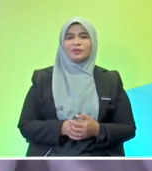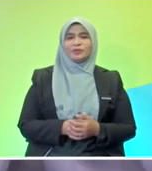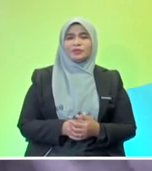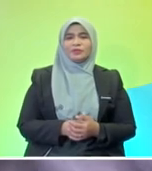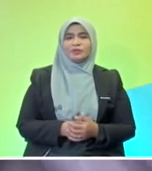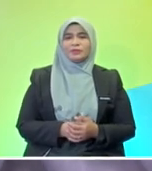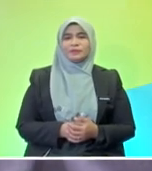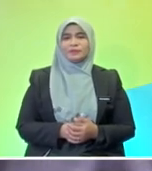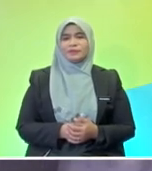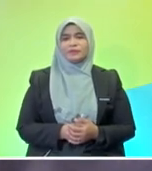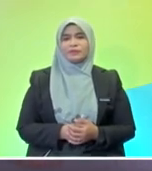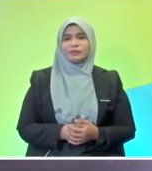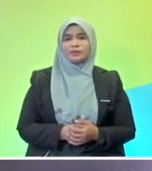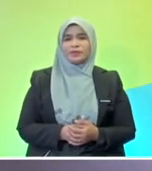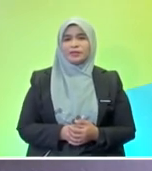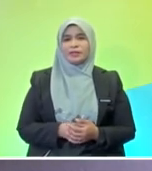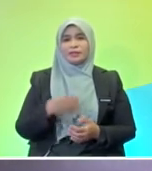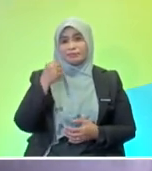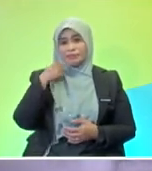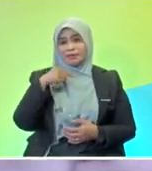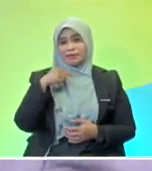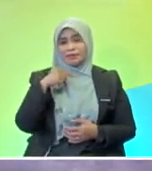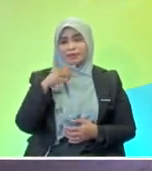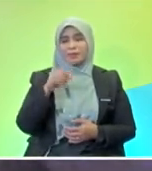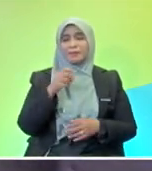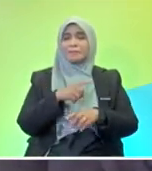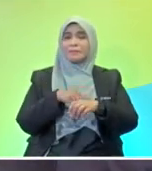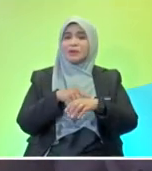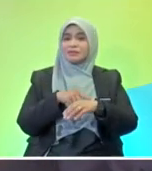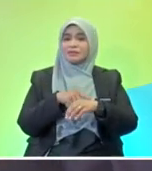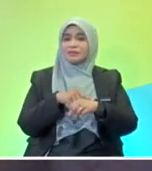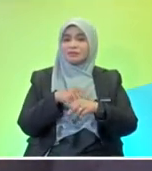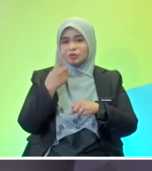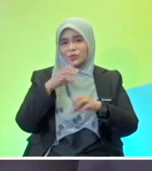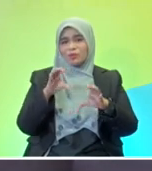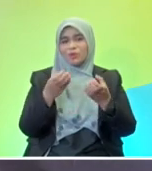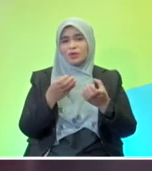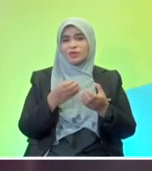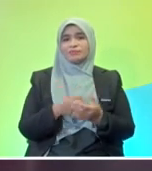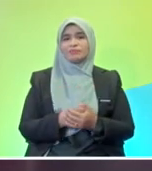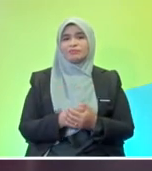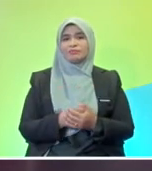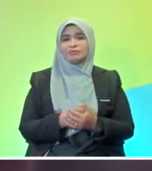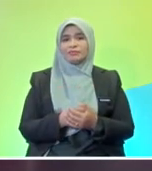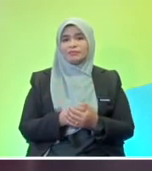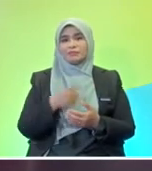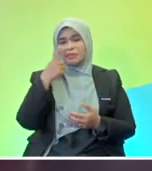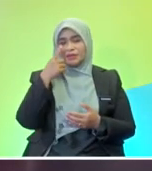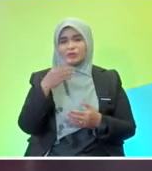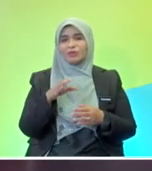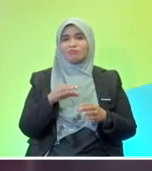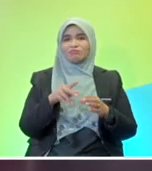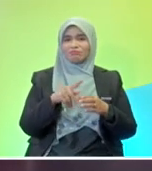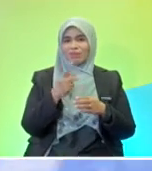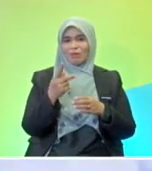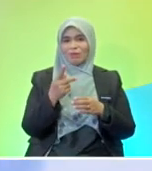Okey. Kak Syafika pun mengambil masa sedikit. Mata Kak Syafika dah tercabut dah ni cikgu.